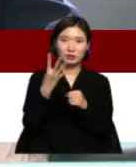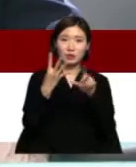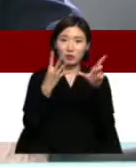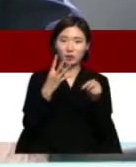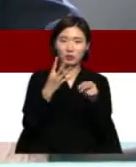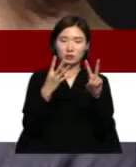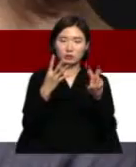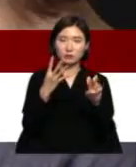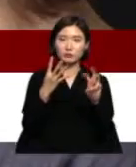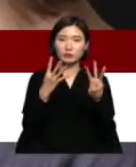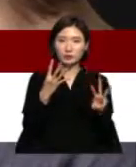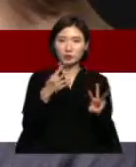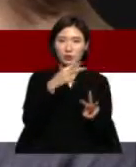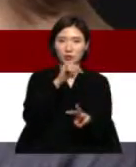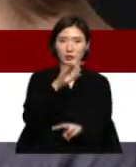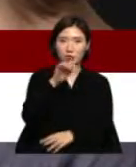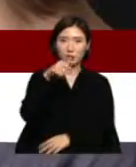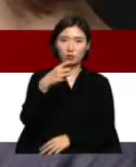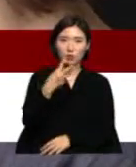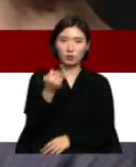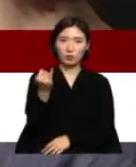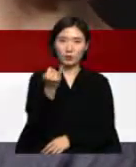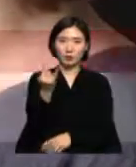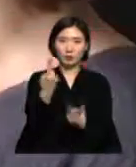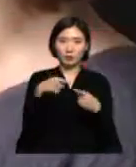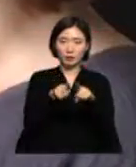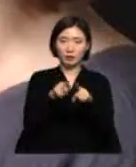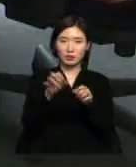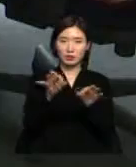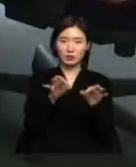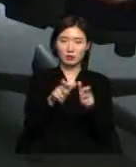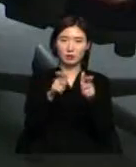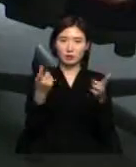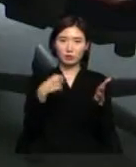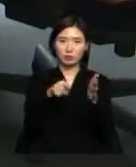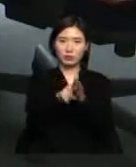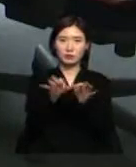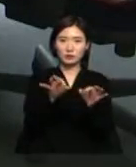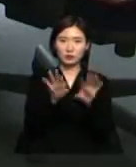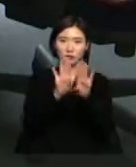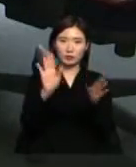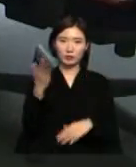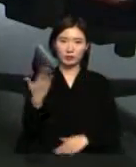4월 23일 띵굴마님과 함께 상권 활성화를 위한 띵굴시장을 열었습니다.